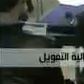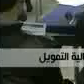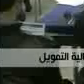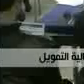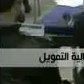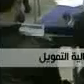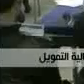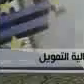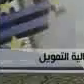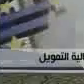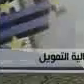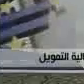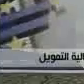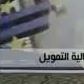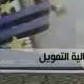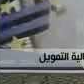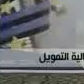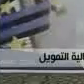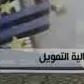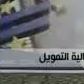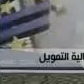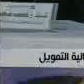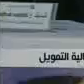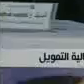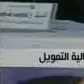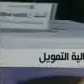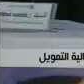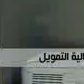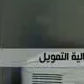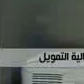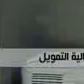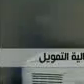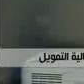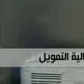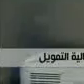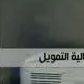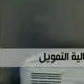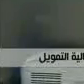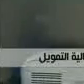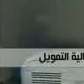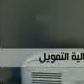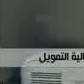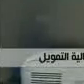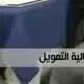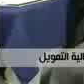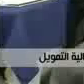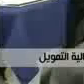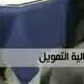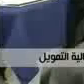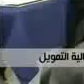علاقة الباعثين الشبان بمنظومات التمويل الوطني إشكال يعطل أحلام الشباب ومشاريعهم.